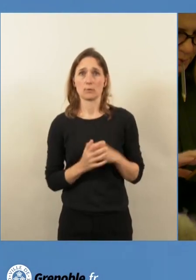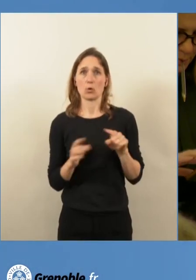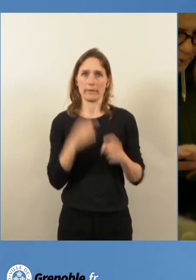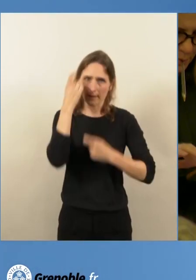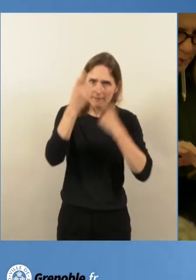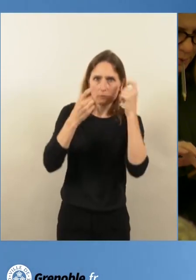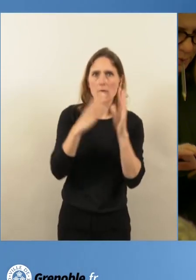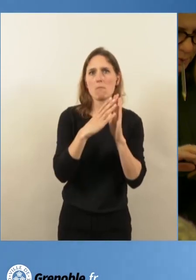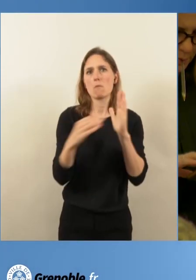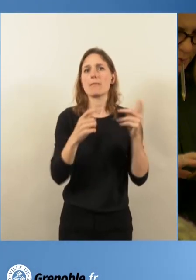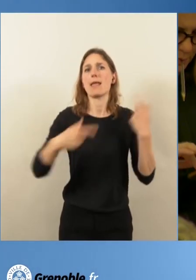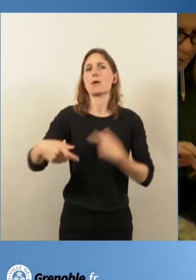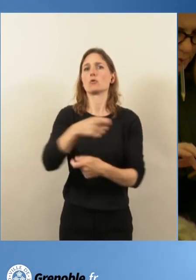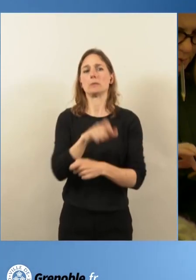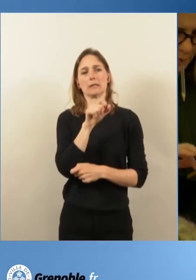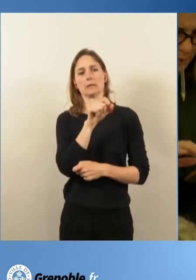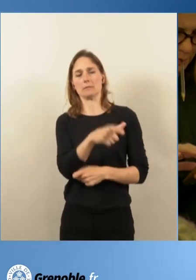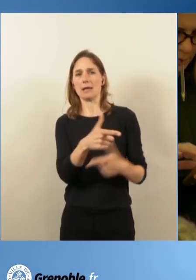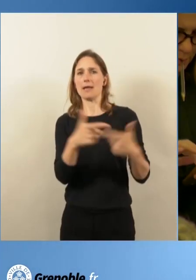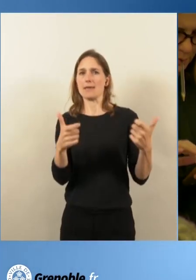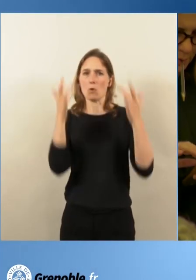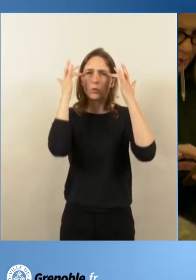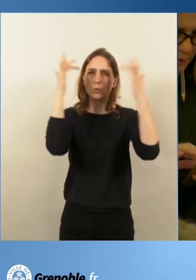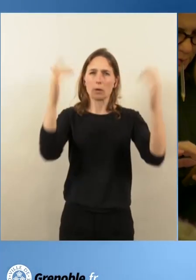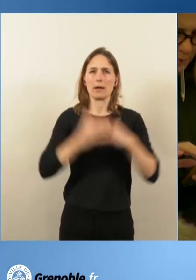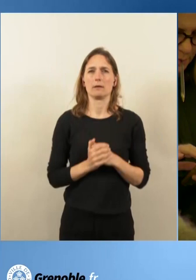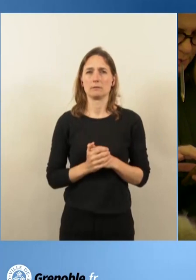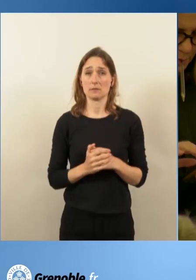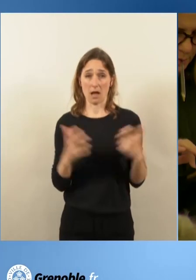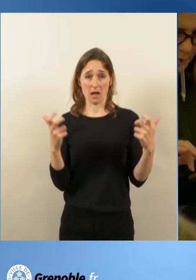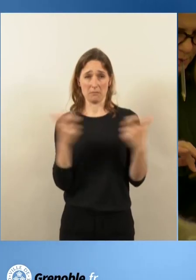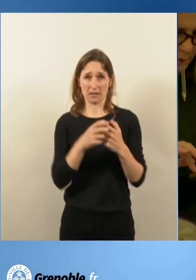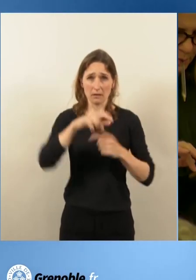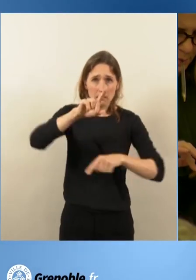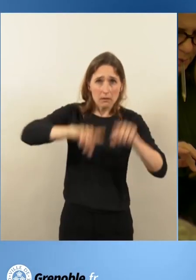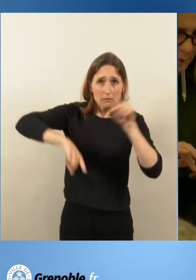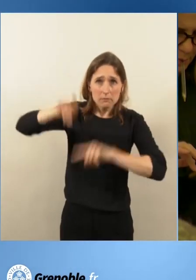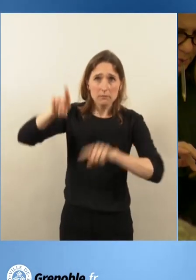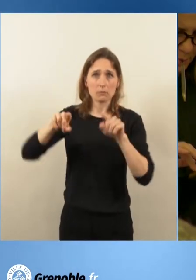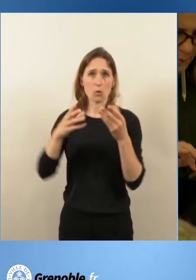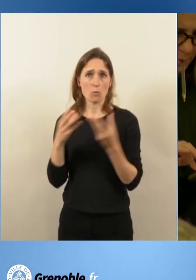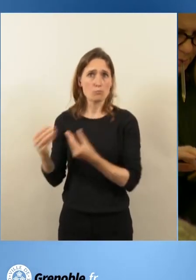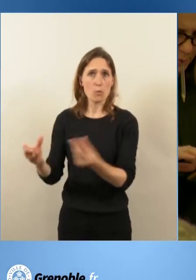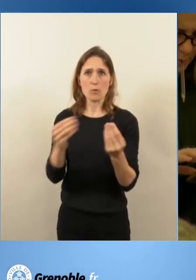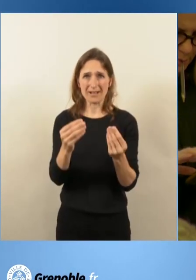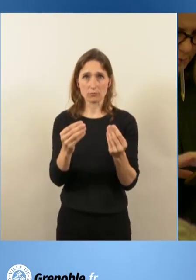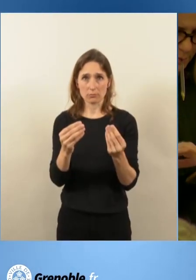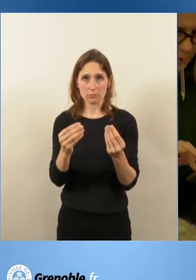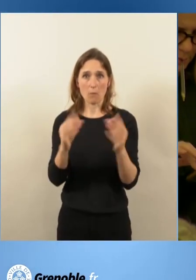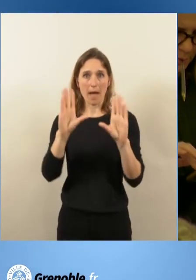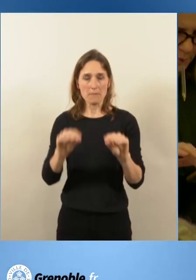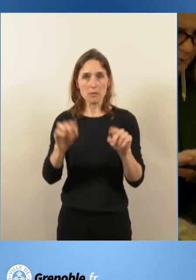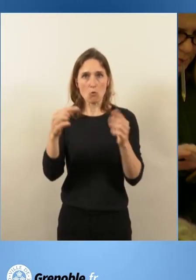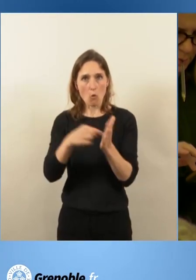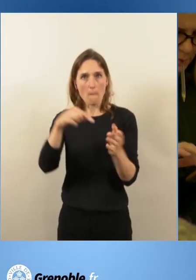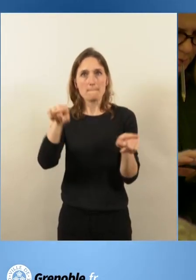de ces équipements culturels il s'agit de la question des tarifications différentes pour une population d'un même territoire et